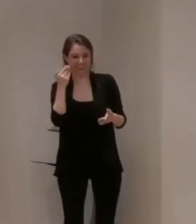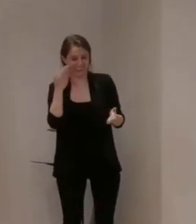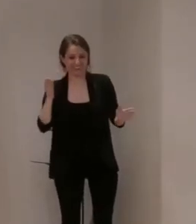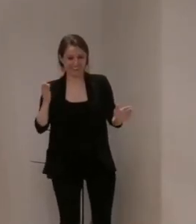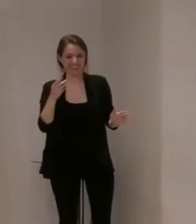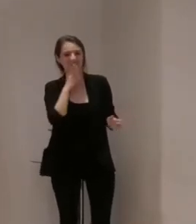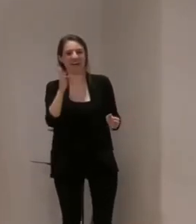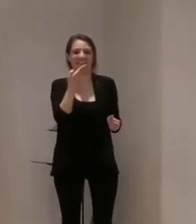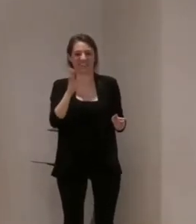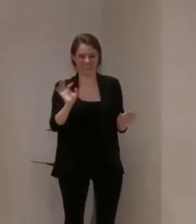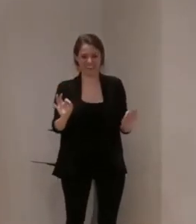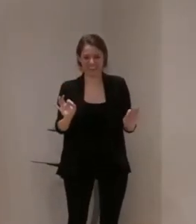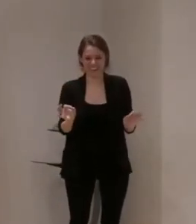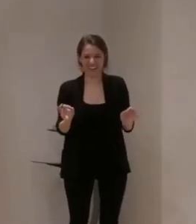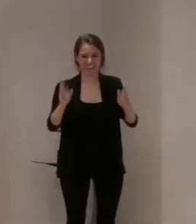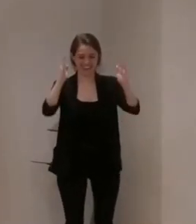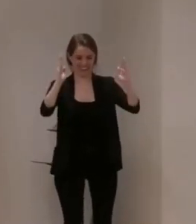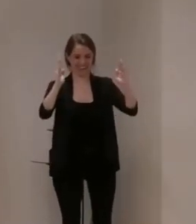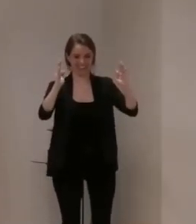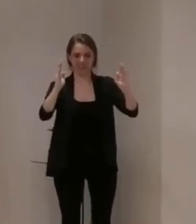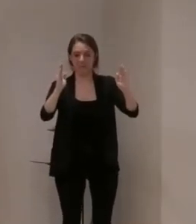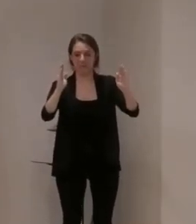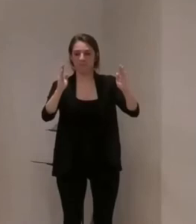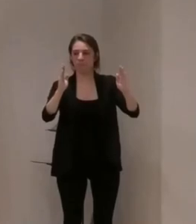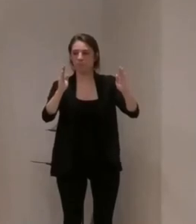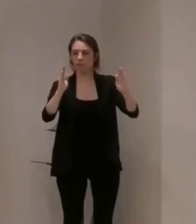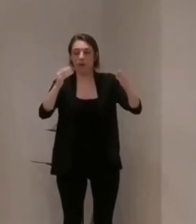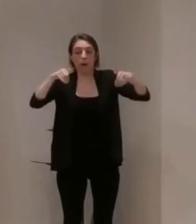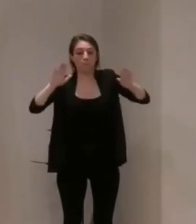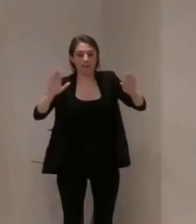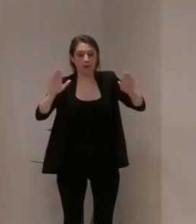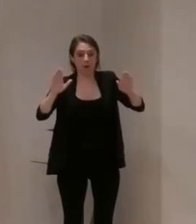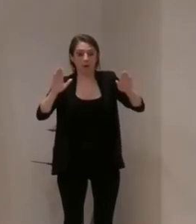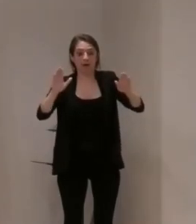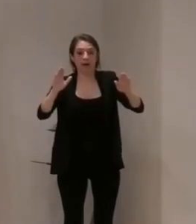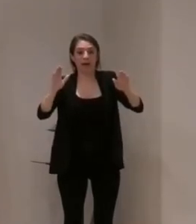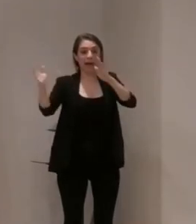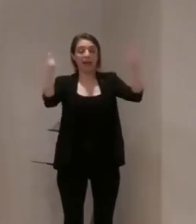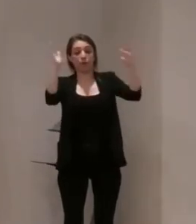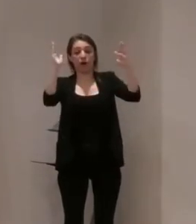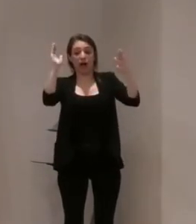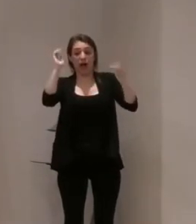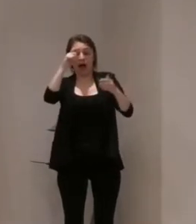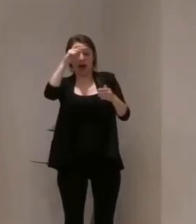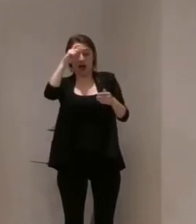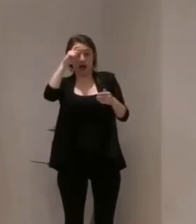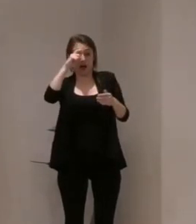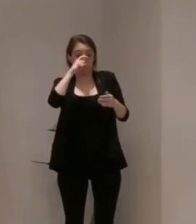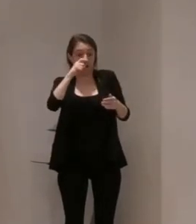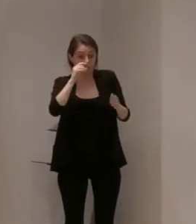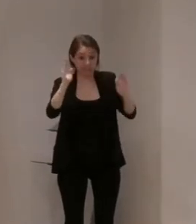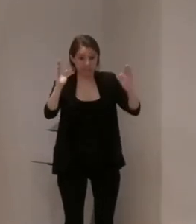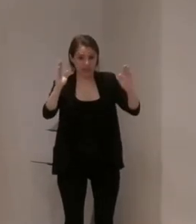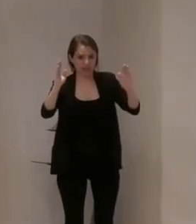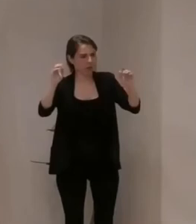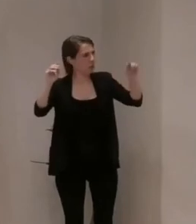Parèntesi, parèntesi. Però el franquisme, l'esforç de dibuixar un